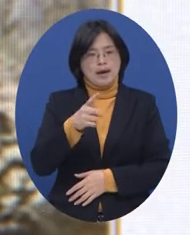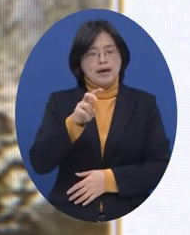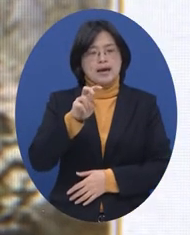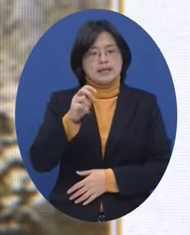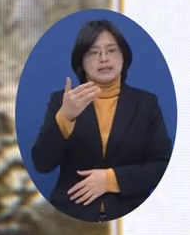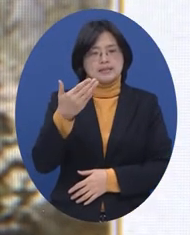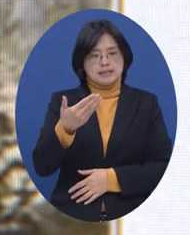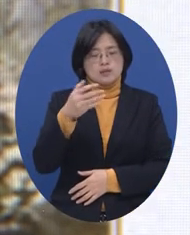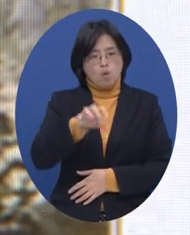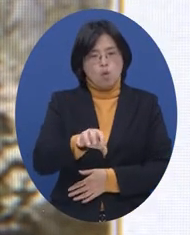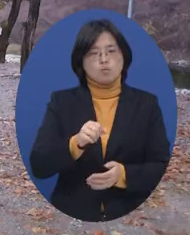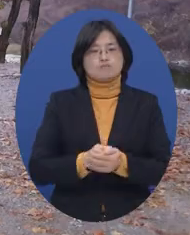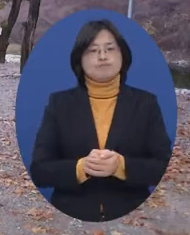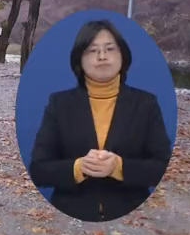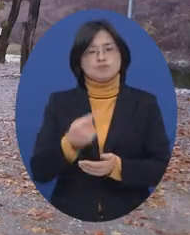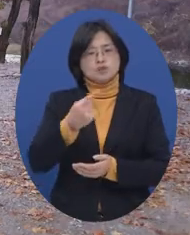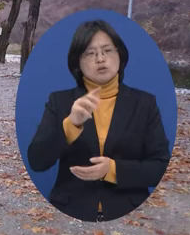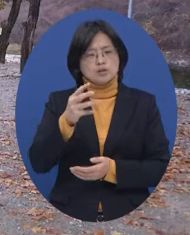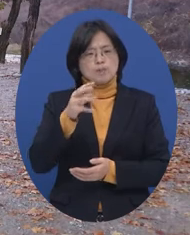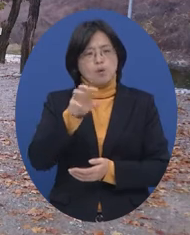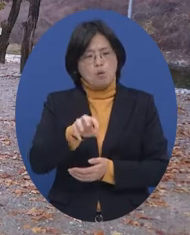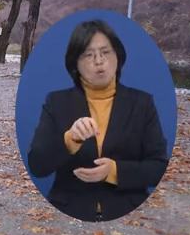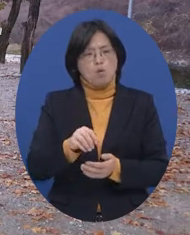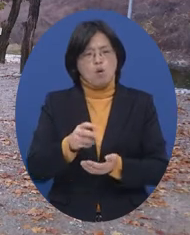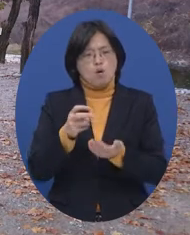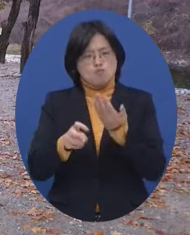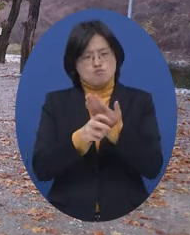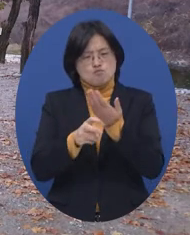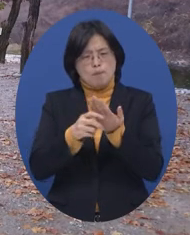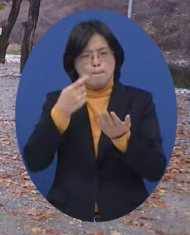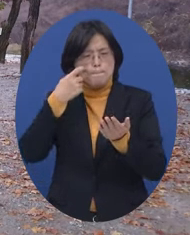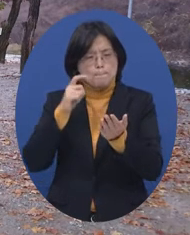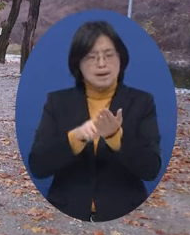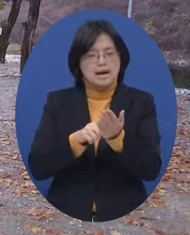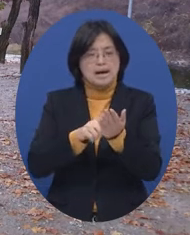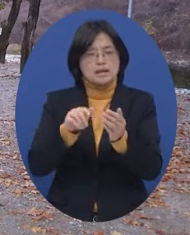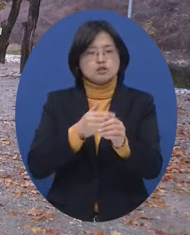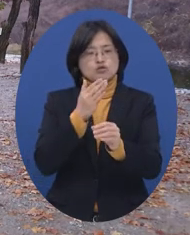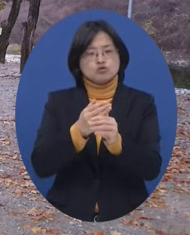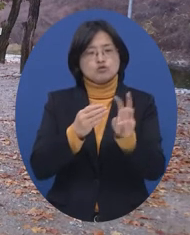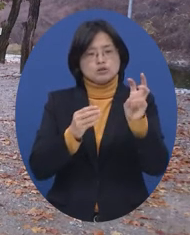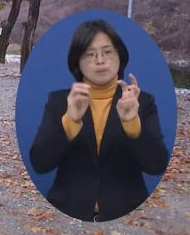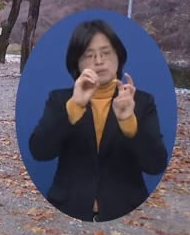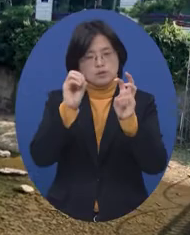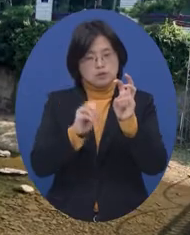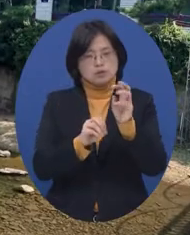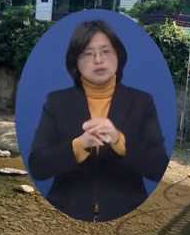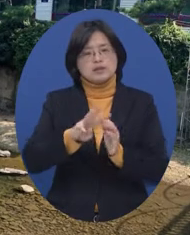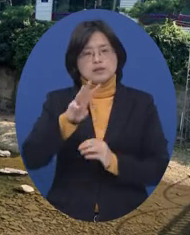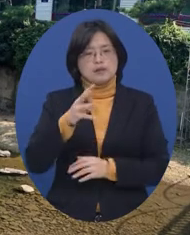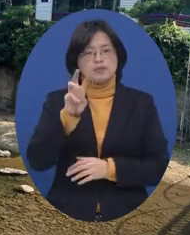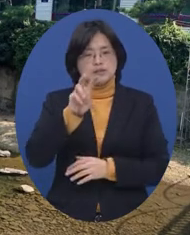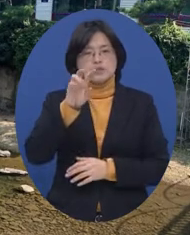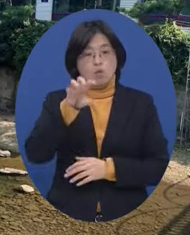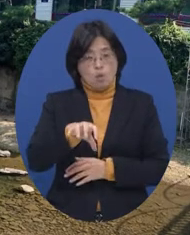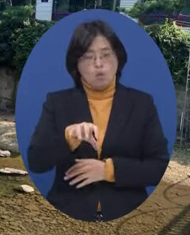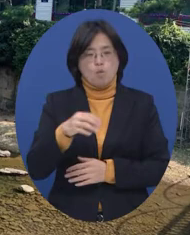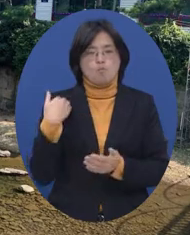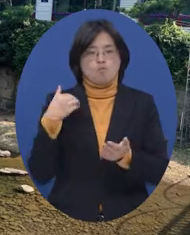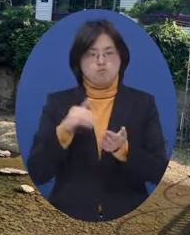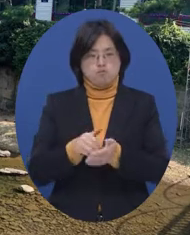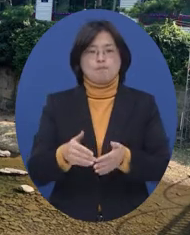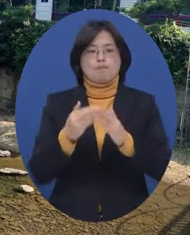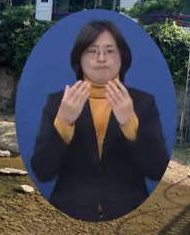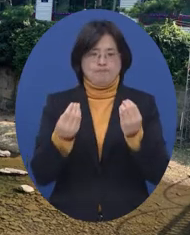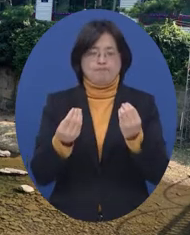하천에서 1300여 교수의 불법행위 저를 적발 했고 이 중 30% 에 해당하는 420 1개소를 원상 복구